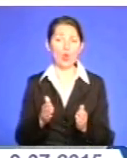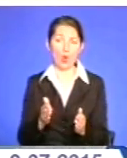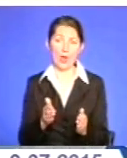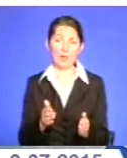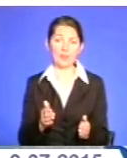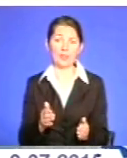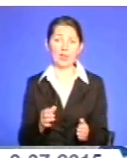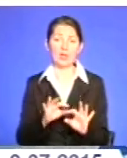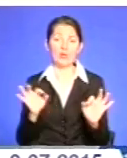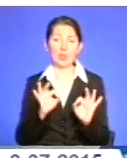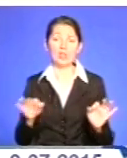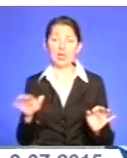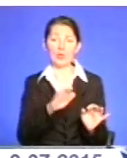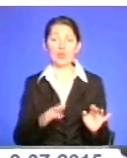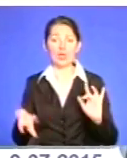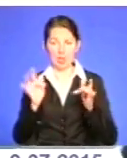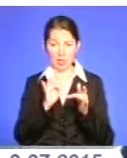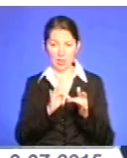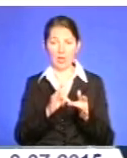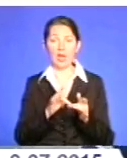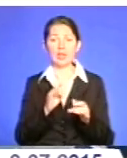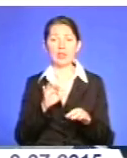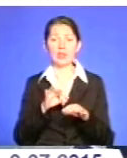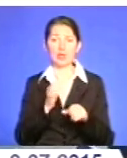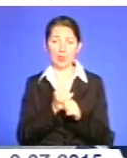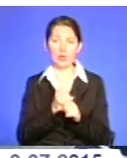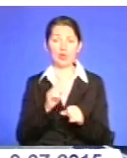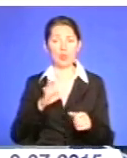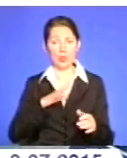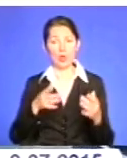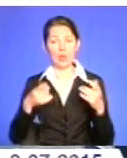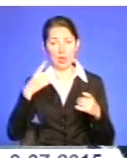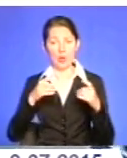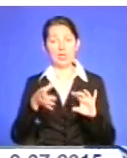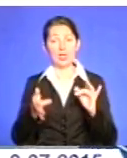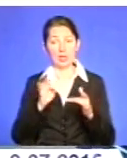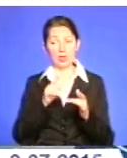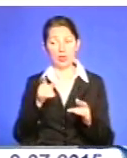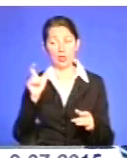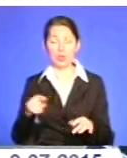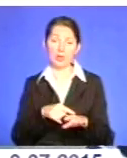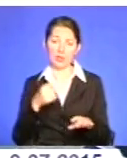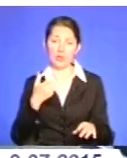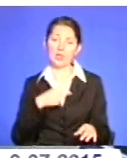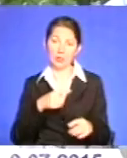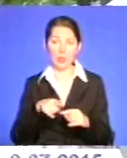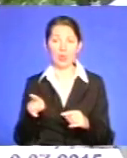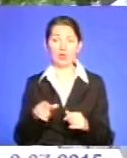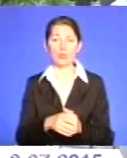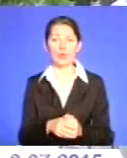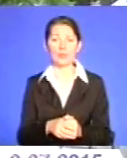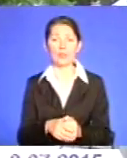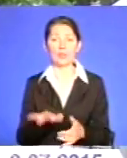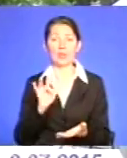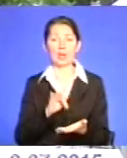на інформаційний простір, тобто інтернет підвести, щоб в них були і телебачення, і інтернет, тоді людина відчуває себе зовсім по-іншому.